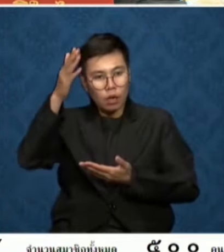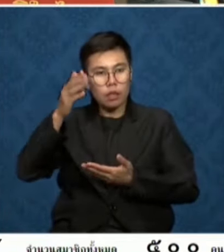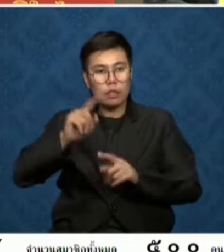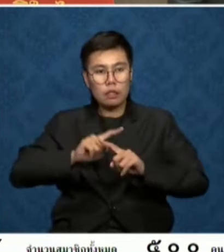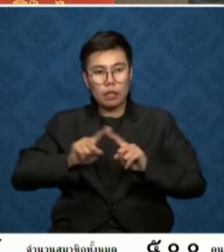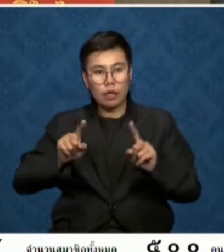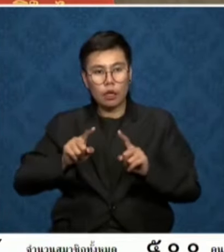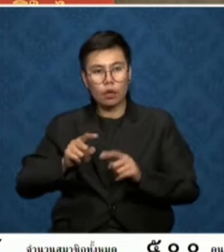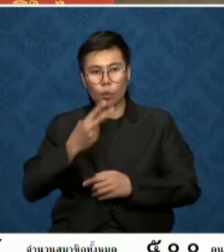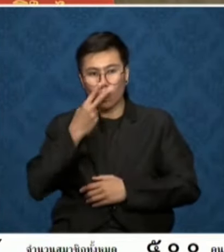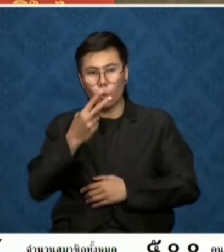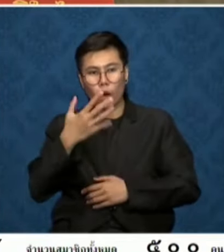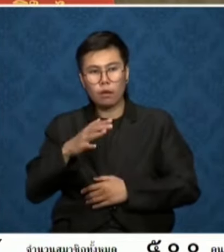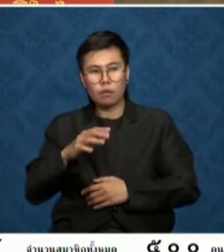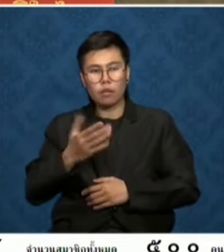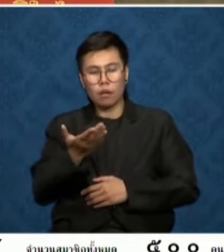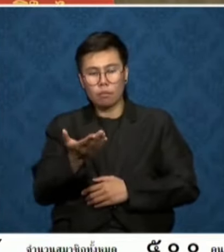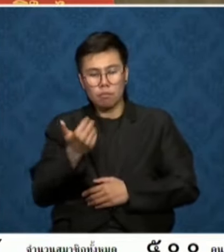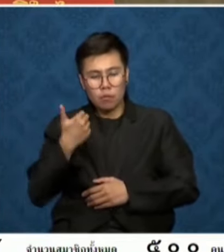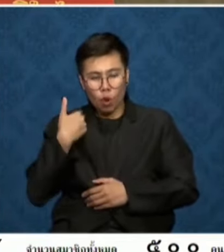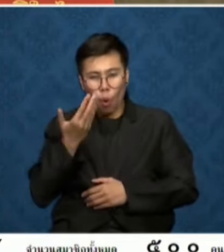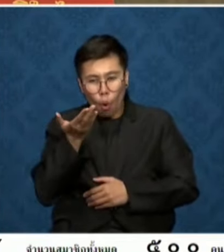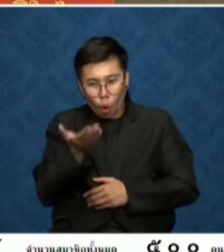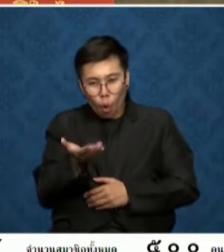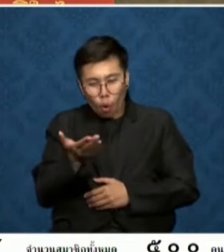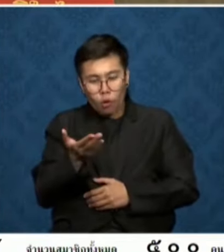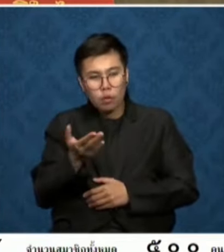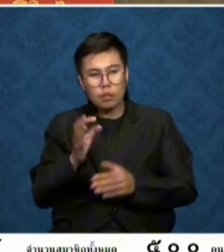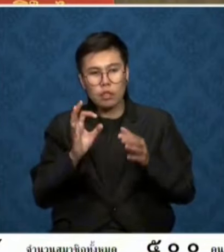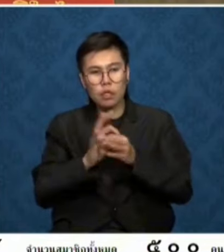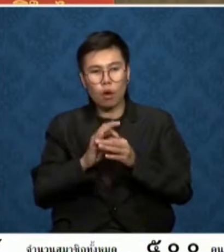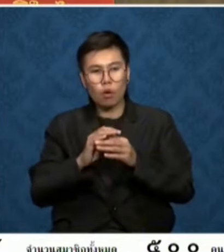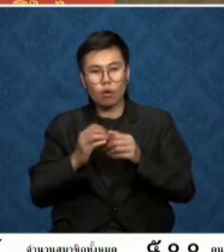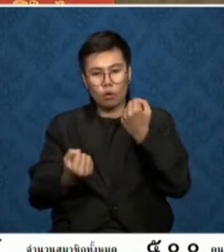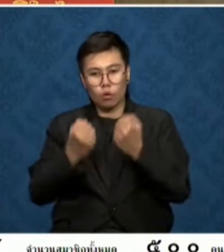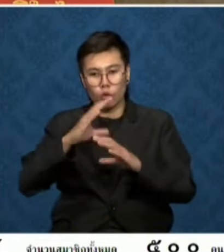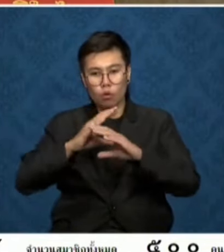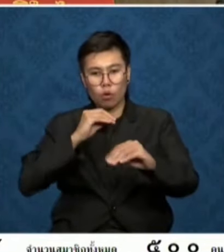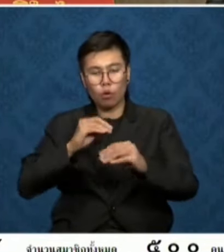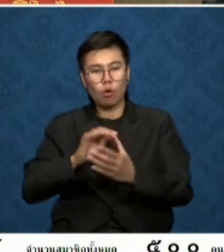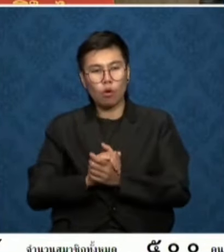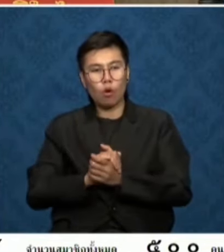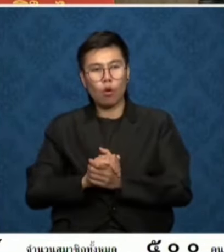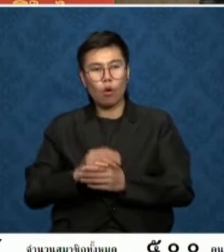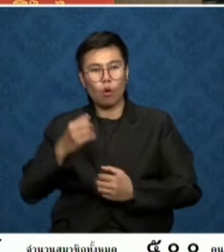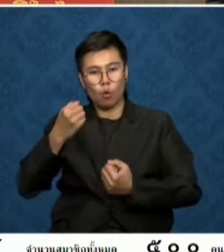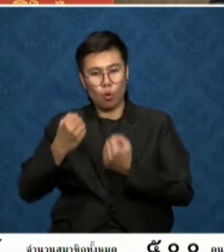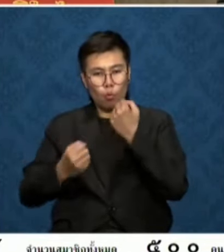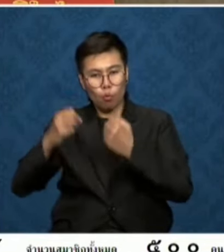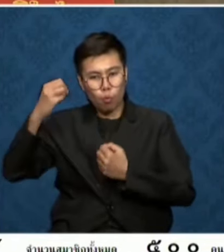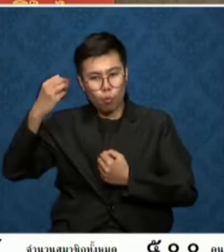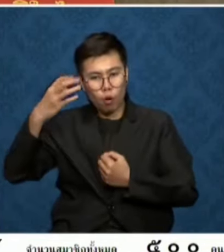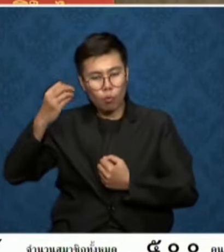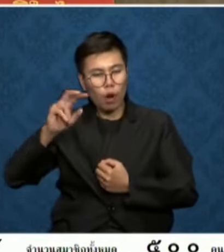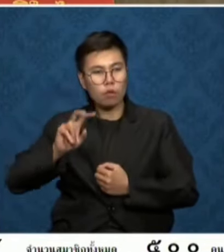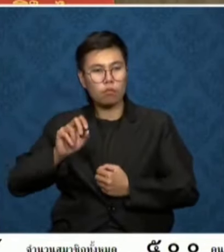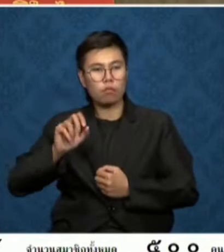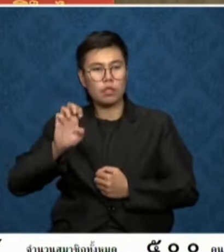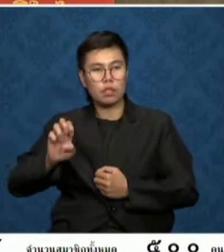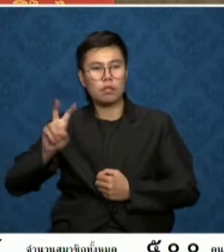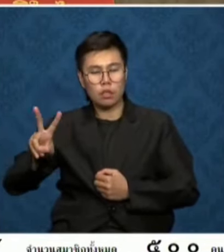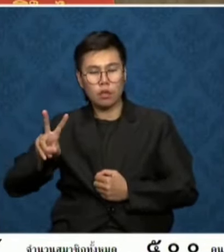เนี่ยค่ะท่านมีคำขอเกี่ยวกับรถยนต์เนี่ยรถไฟฟ้าทั้งกระทรวง2คันแค่นั้นค่ะนอกนั้นเป็นรถสันดา